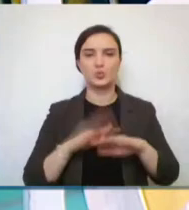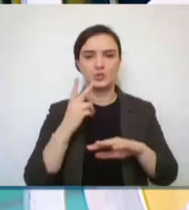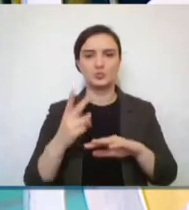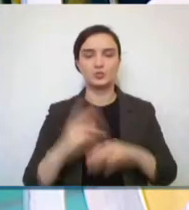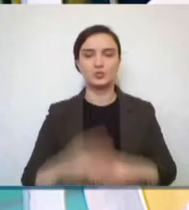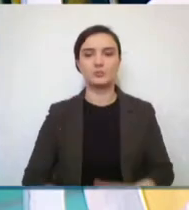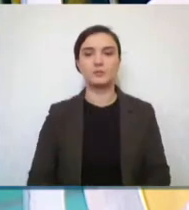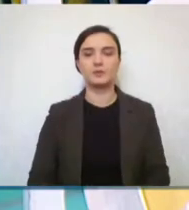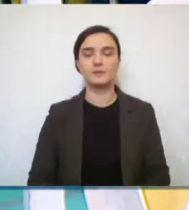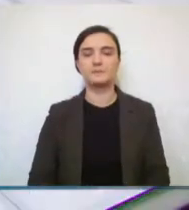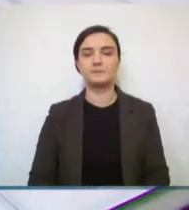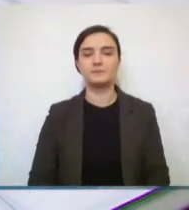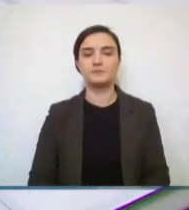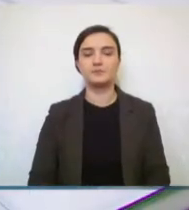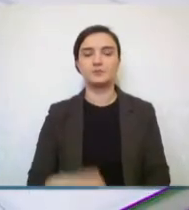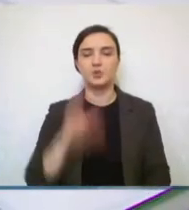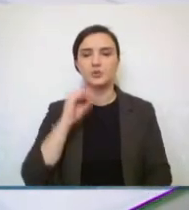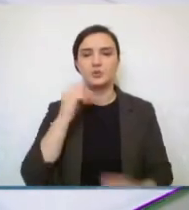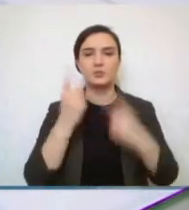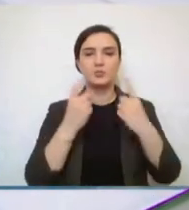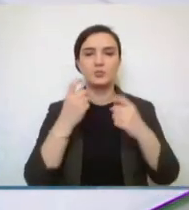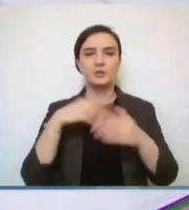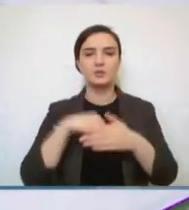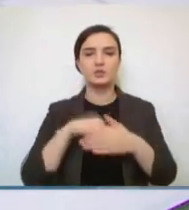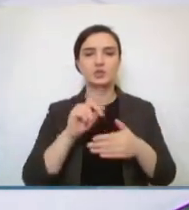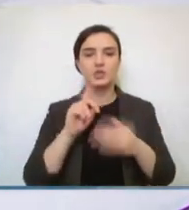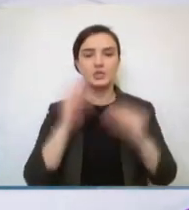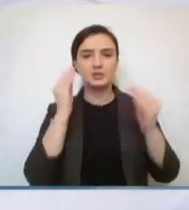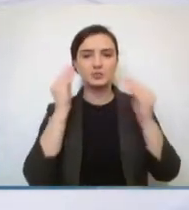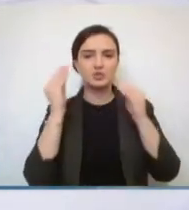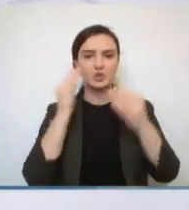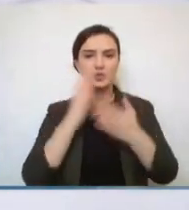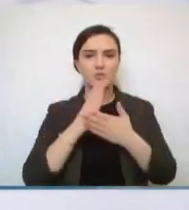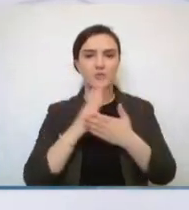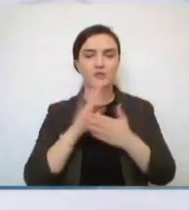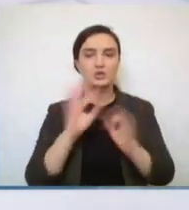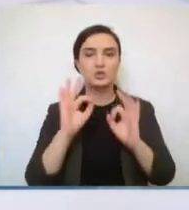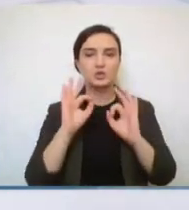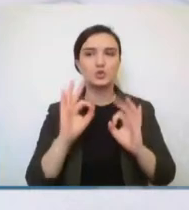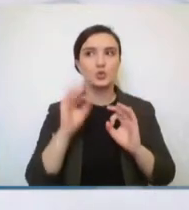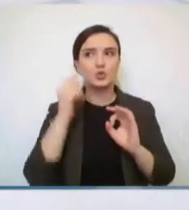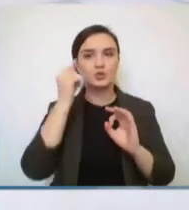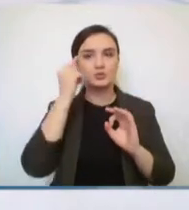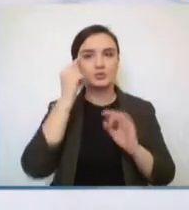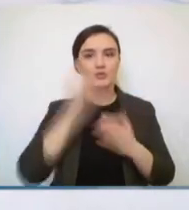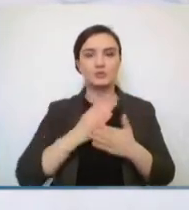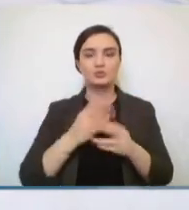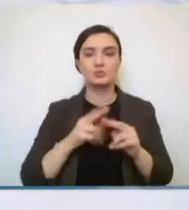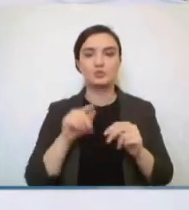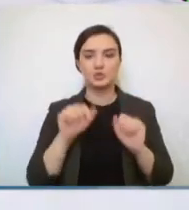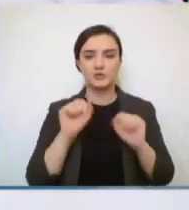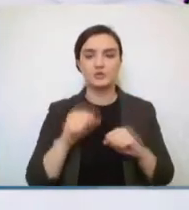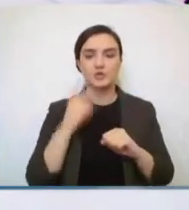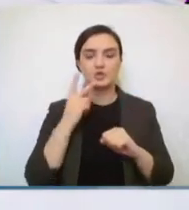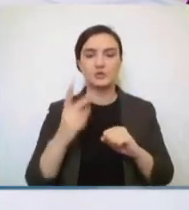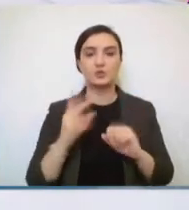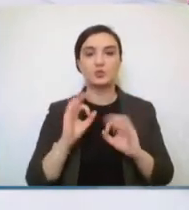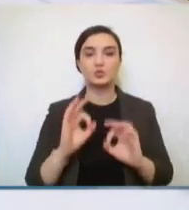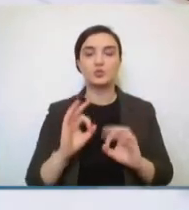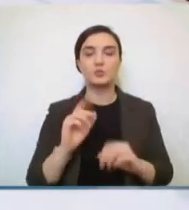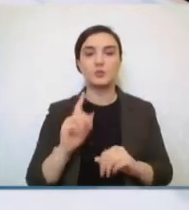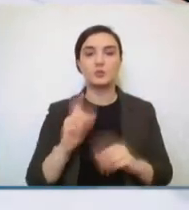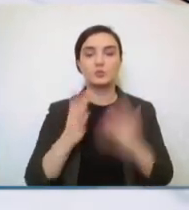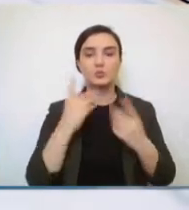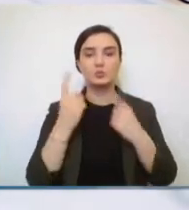ინფორმაციაში გარკვეული ტიპის მსჯელობა და ლოგიკური მომენტებია, ჩვენ მას კრიტიკულად შევხედავთ, მაგრამ თუ ინფორმაციაში